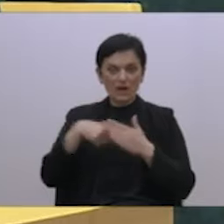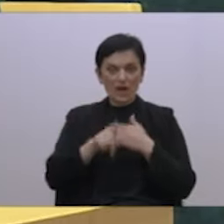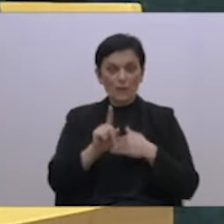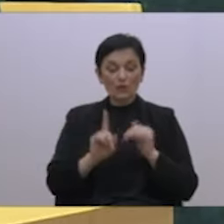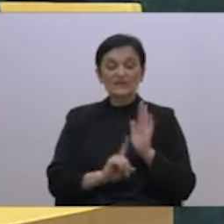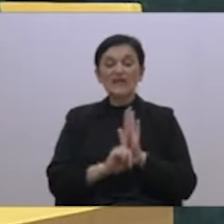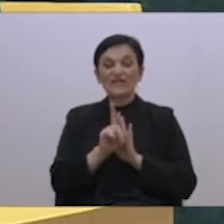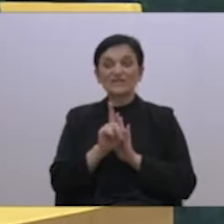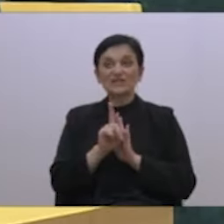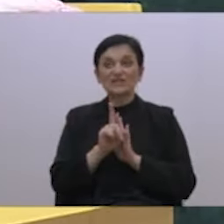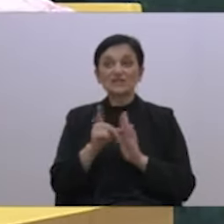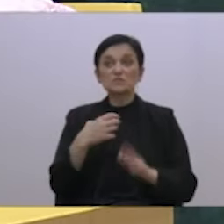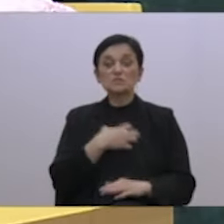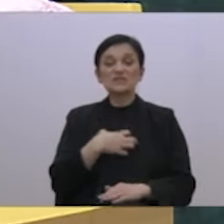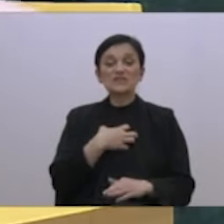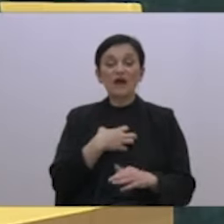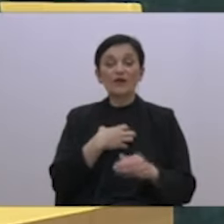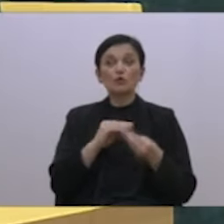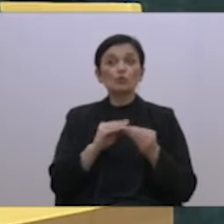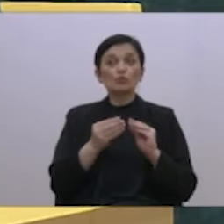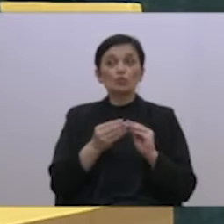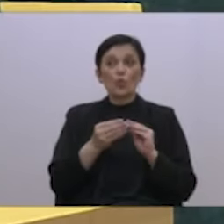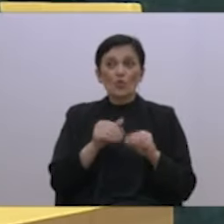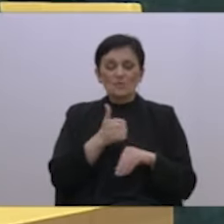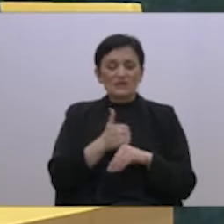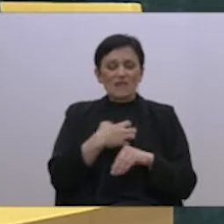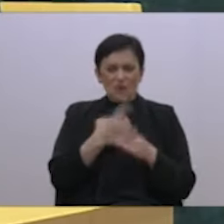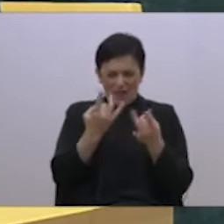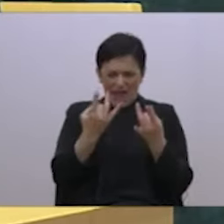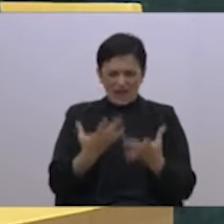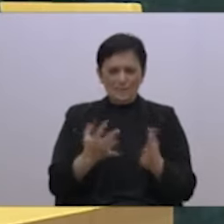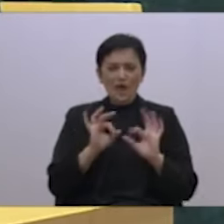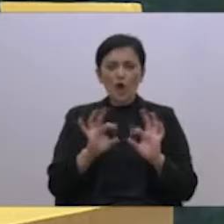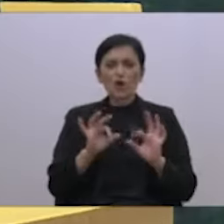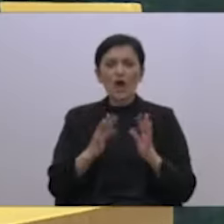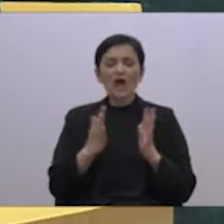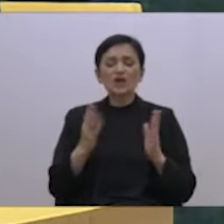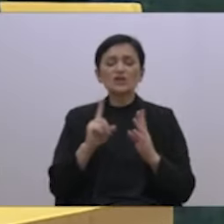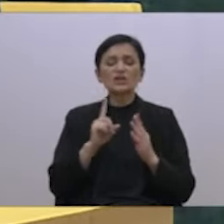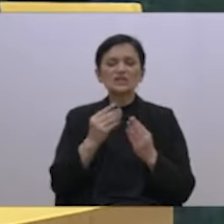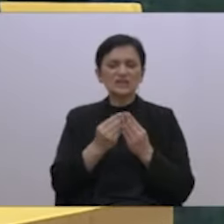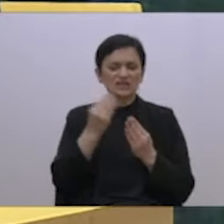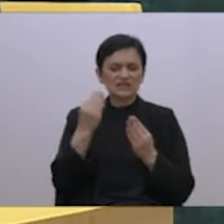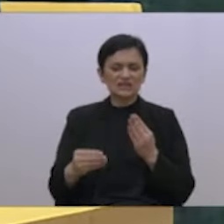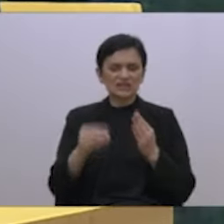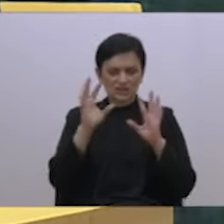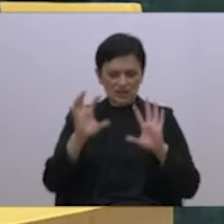დავიწყოთ, მთავარი პრობლემა რა არის? ძალიან ელემენტარულად აგიხსნით. ეს არის დისკრიმინაციული